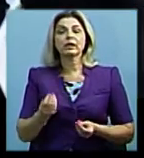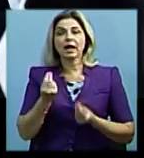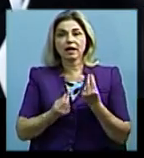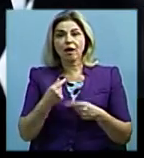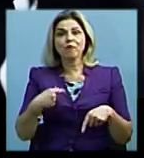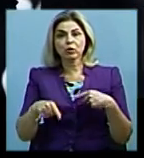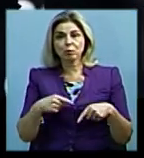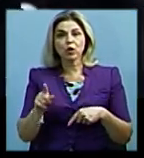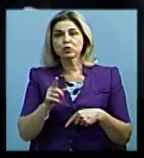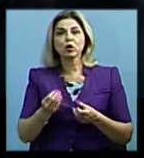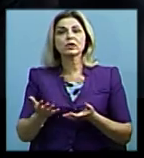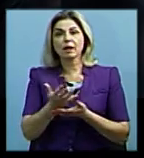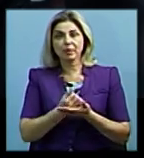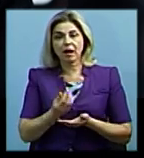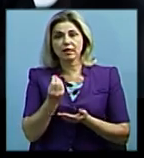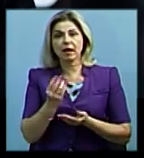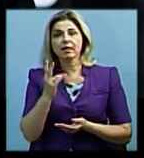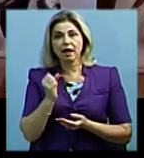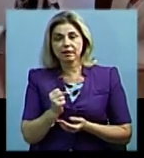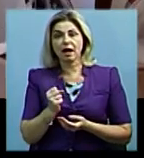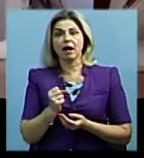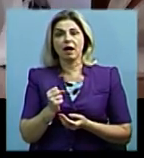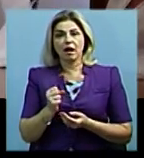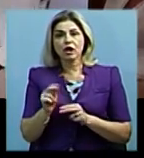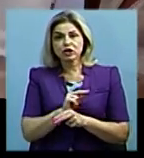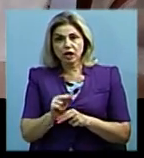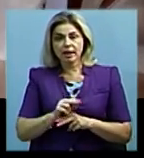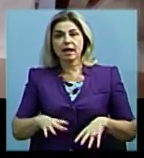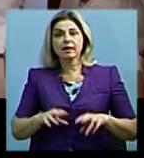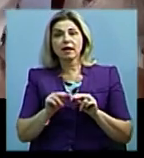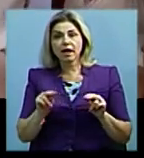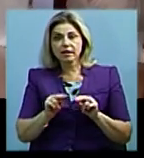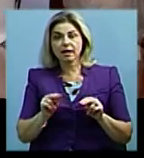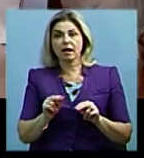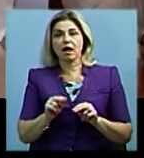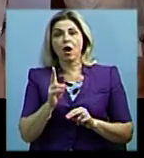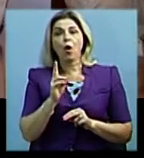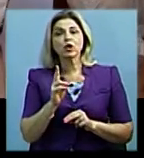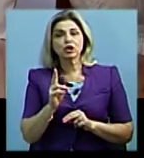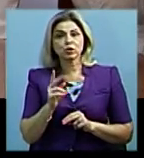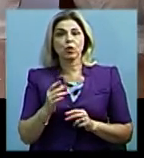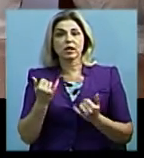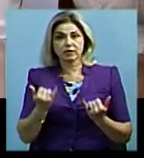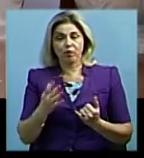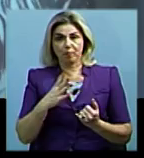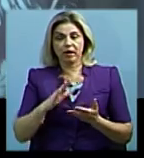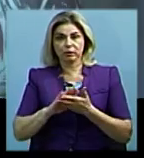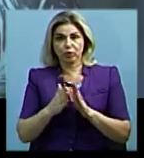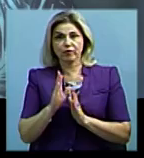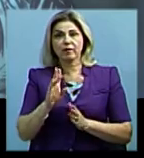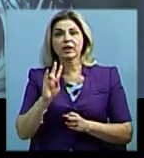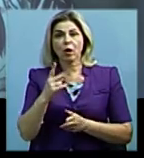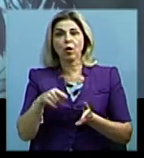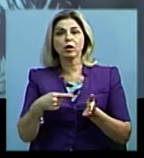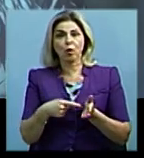лікування заслуженого тренера України Сергія Корчинського. Про це стало відомо сьогодні під час прес-конференції у Миколаївській міськраді. Тренер,